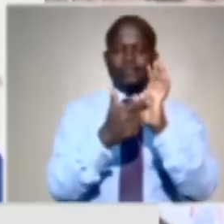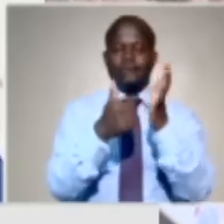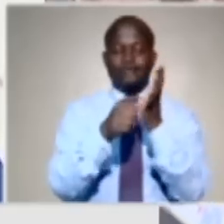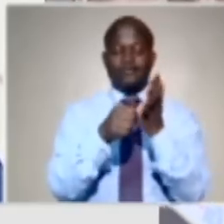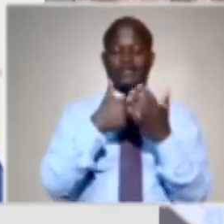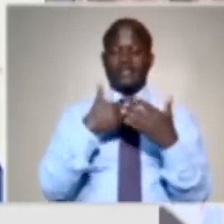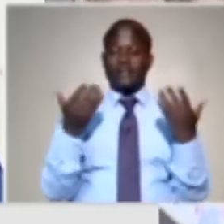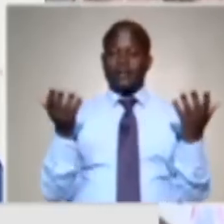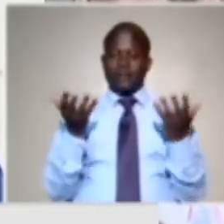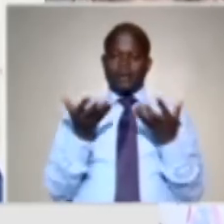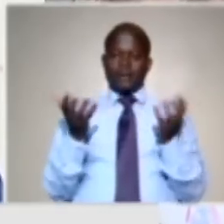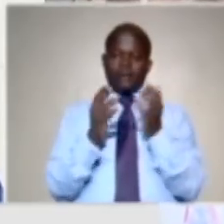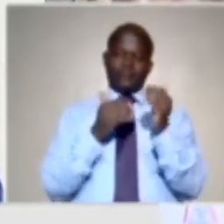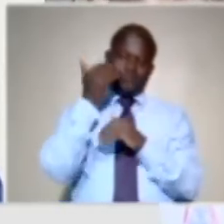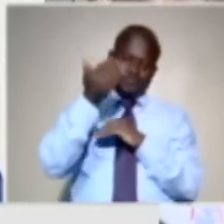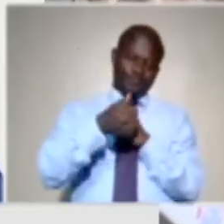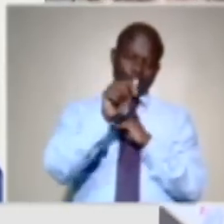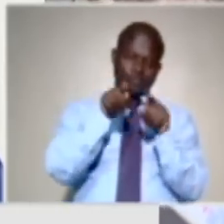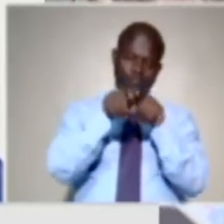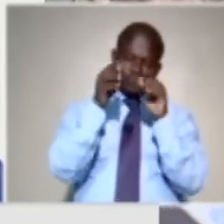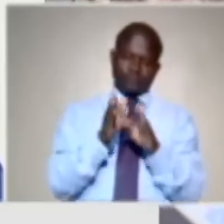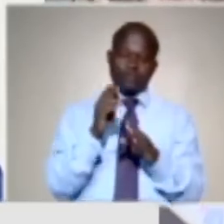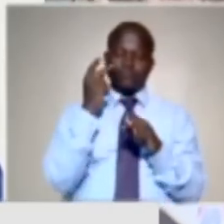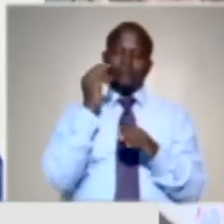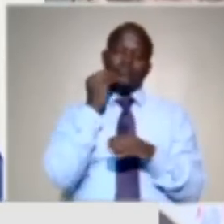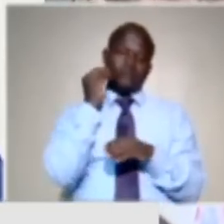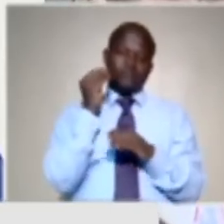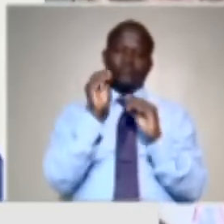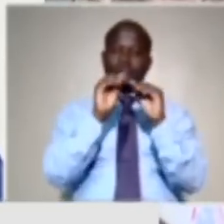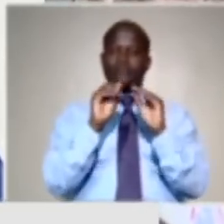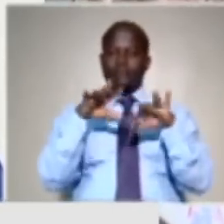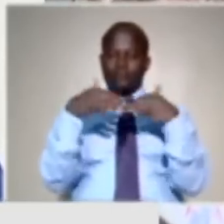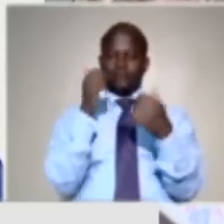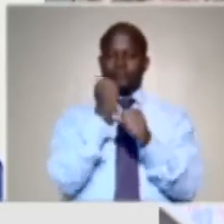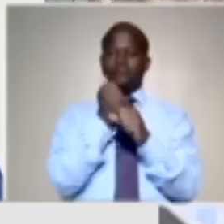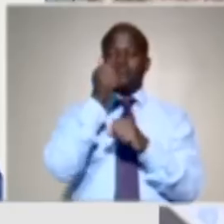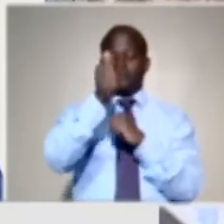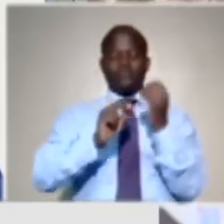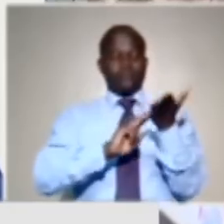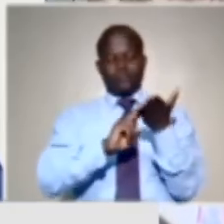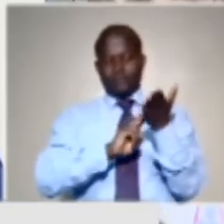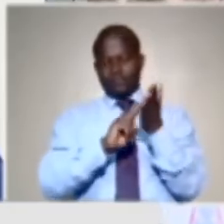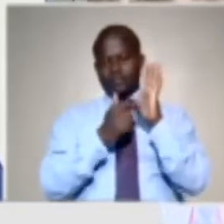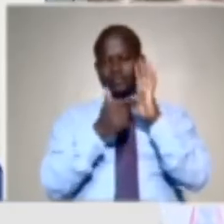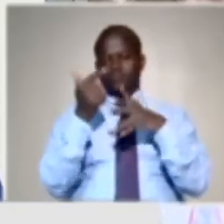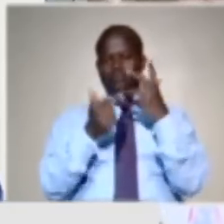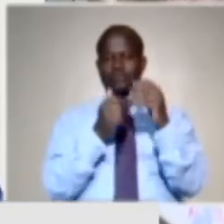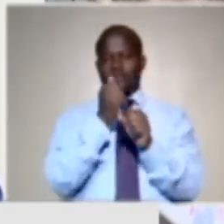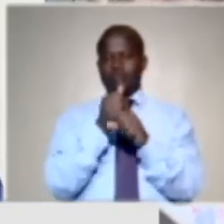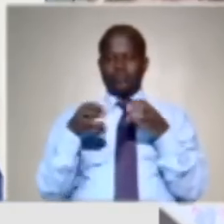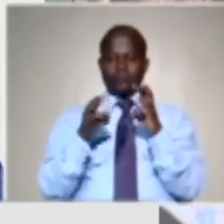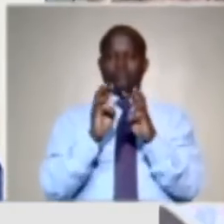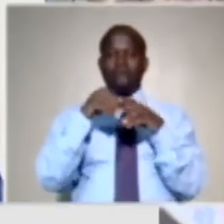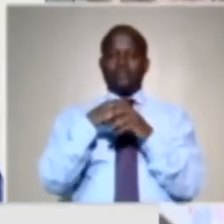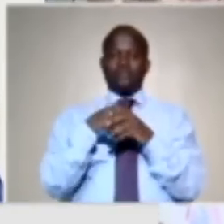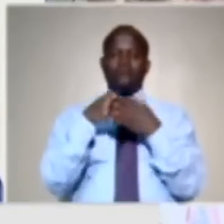n'ikibazo cyawe uko kimeze noneho wowe nk'umuntu uri mu rugo twanakugishije uko ubikora ukaba wayikoresha ikakwereka icyo gukora ku buryo muri